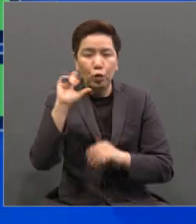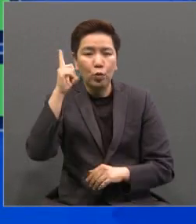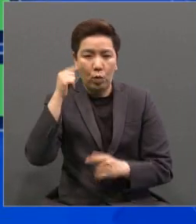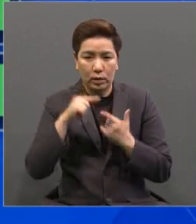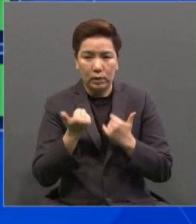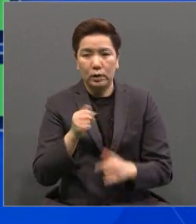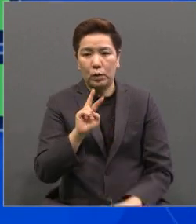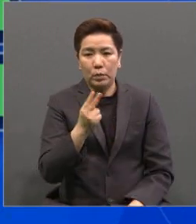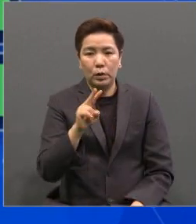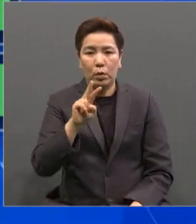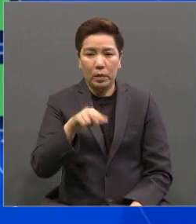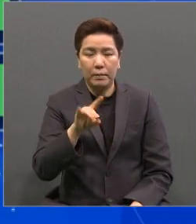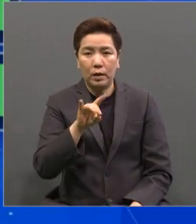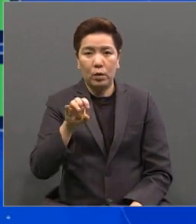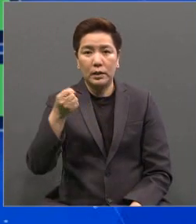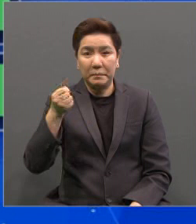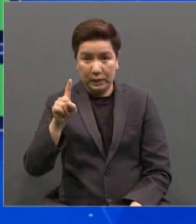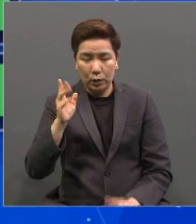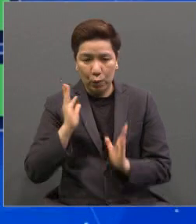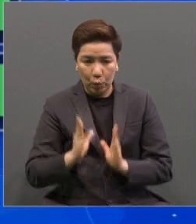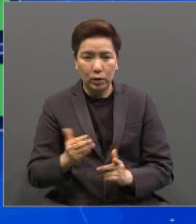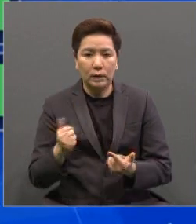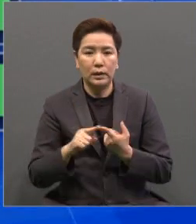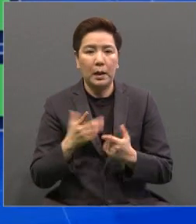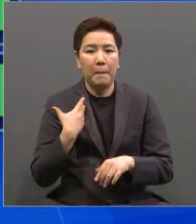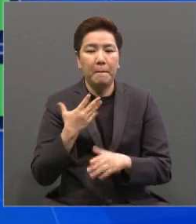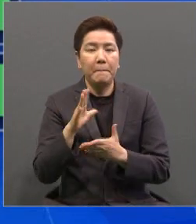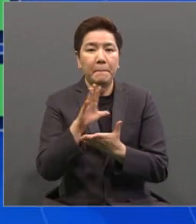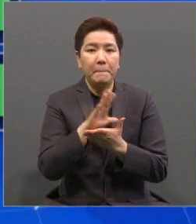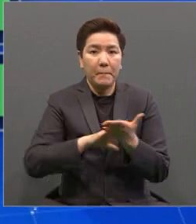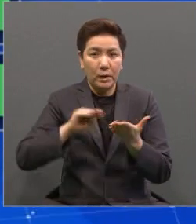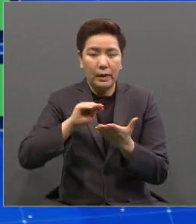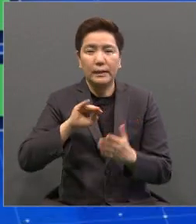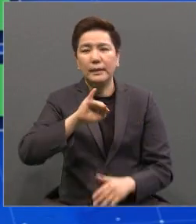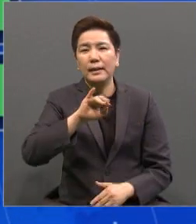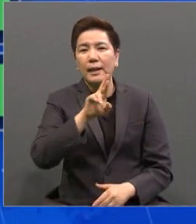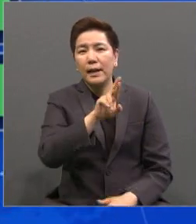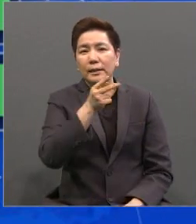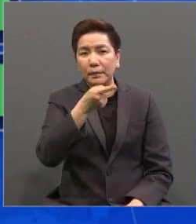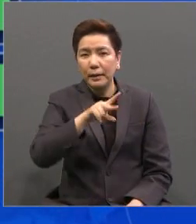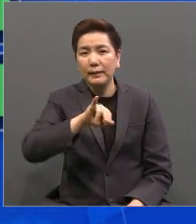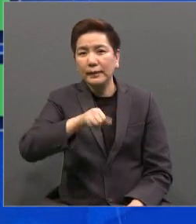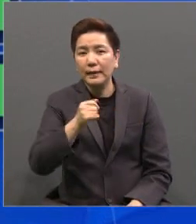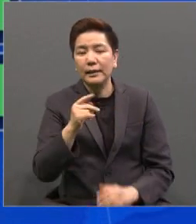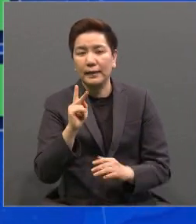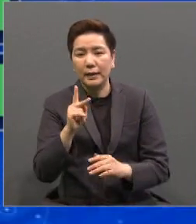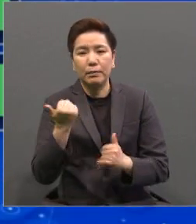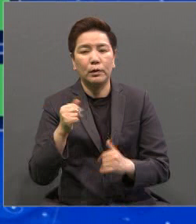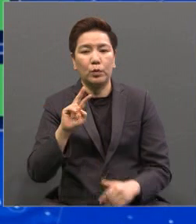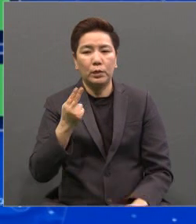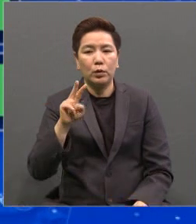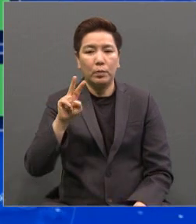หลวง22,811คนค่ะส่วนที่มหาวิทยาลัยราชภัฏจันทรเกษม2258คน